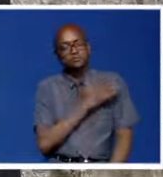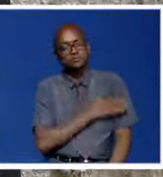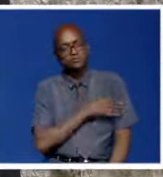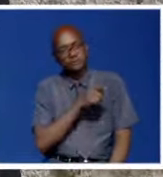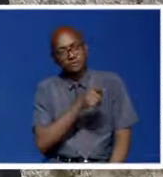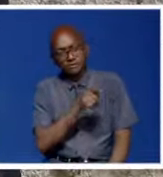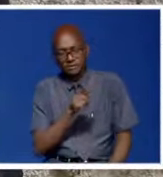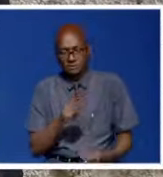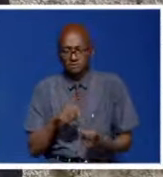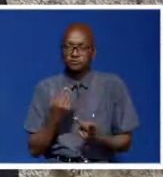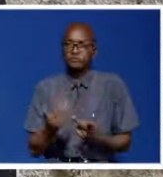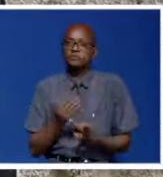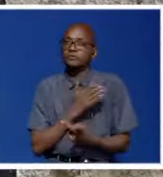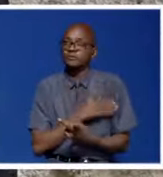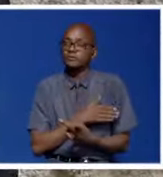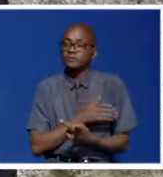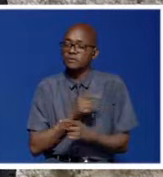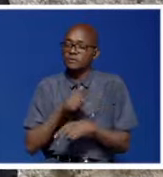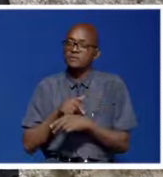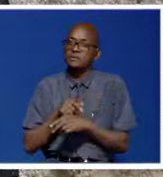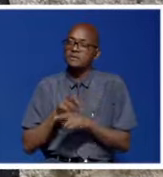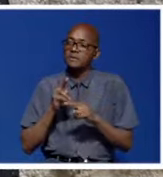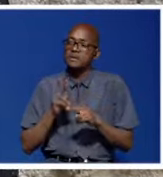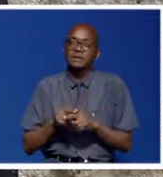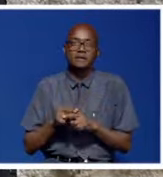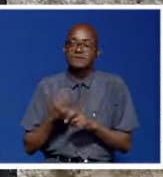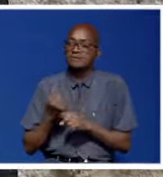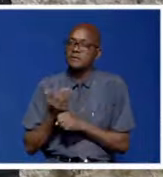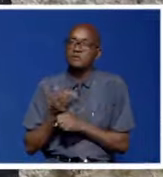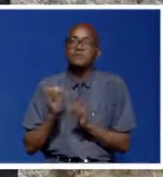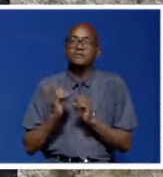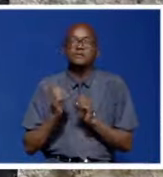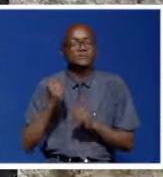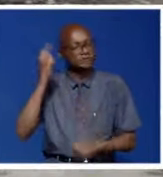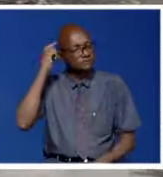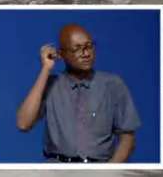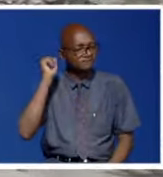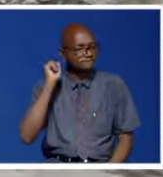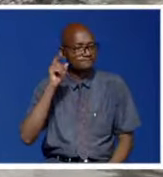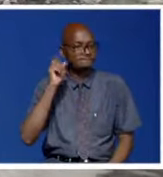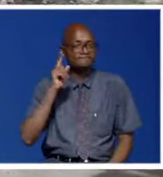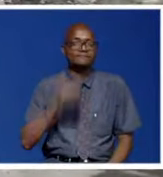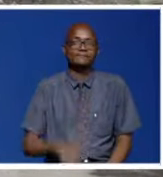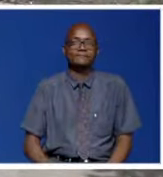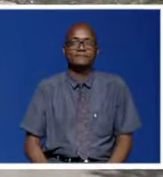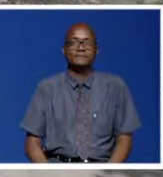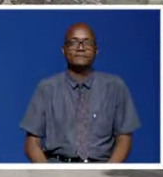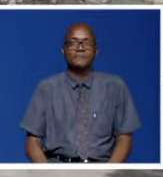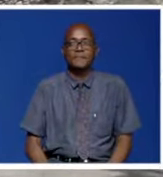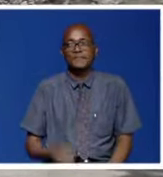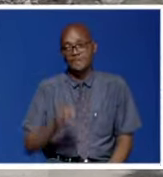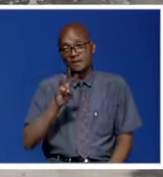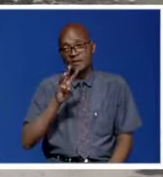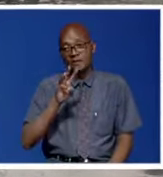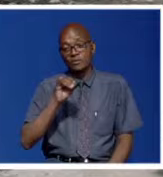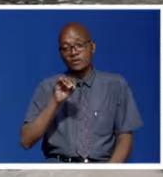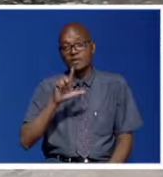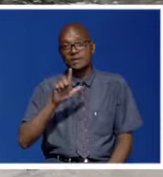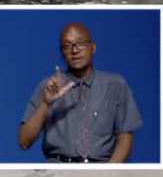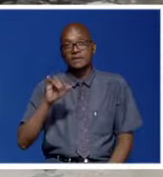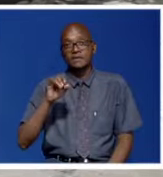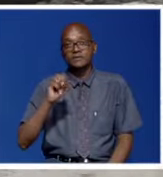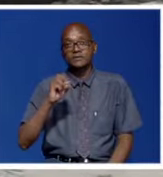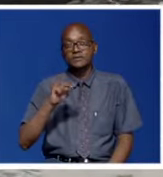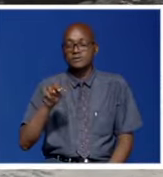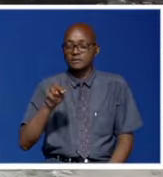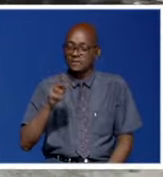kuna kipindi yani unakuta anakaa hana ile ya kufanya kitu chochote, kichwa kinamsumbua. Wilson ana haki ya kupata huduma ya afya kwa